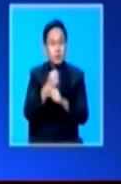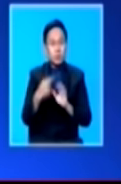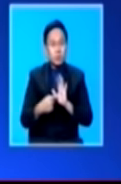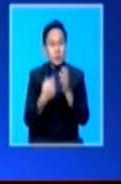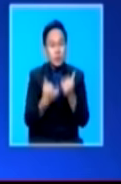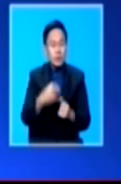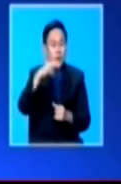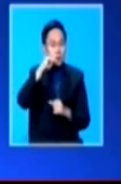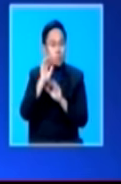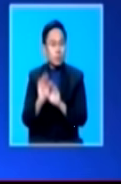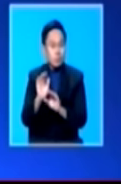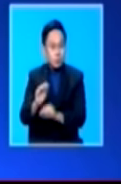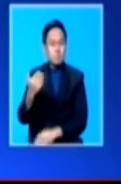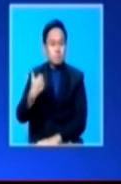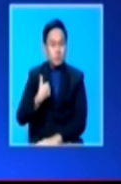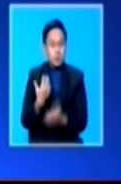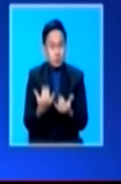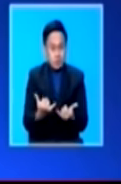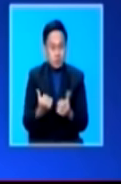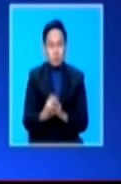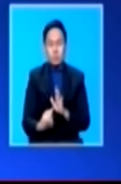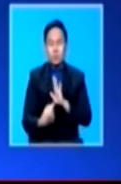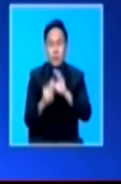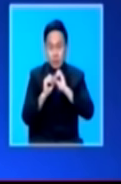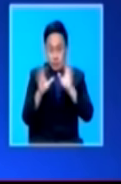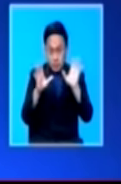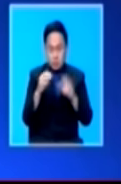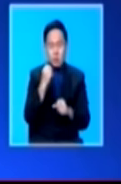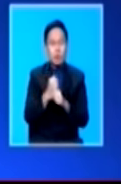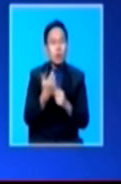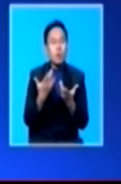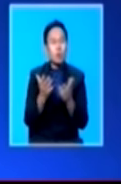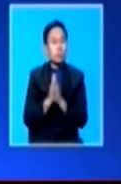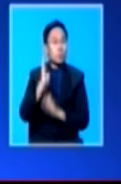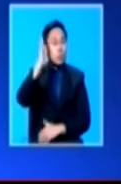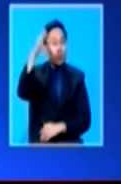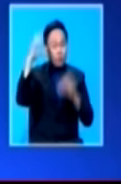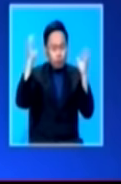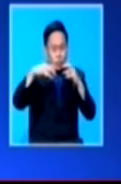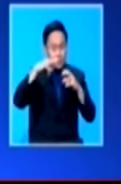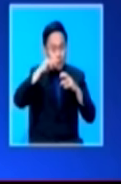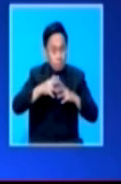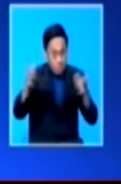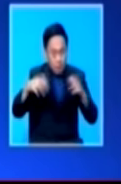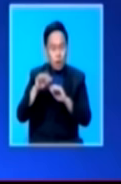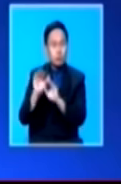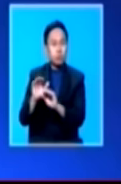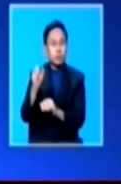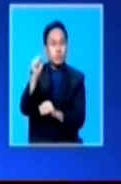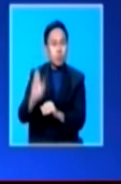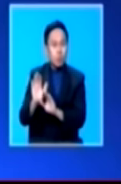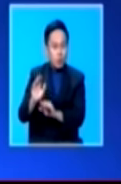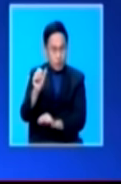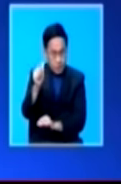ข้าไปเป็นจำนวนมากพอสมควรนะครับแล้วก็สามารถจะเก็บกักน้ำในฤดูหลากซึ่งผมทราบว่ามันมีข้อมูลว่ามีมากมายนะครับก็ต้องระ